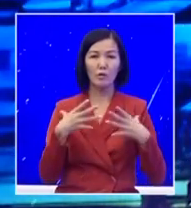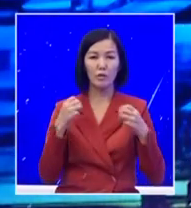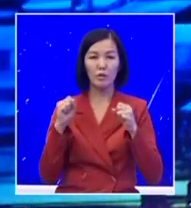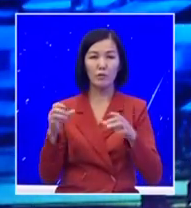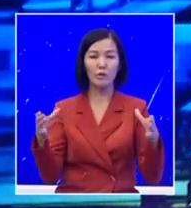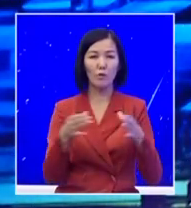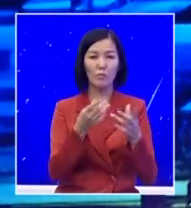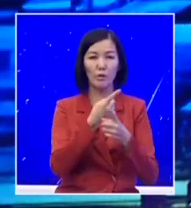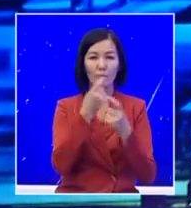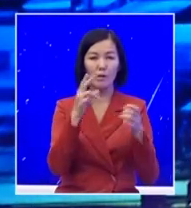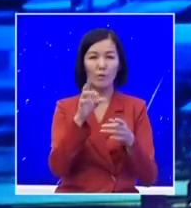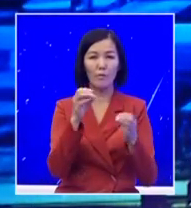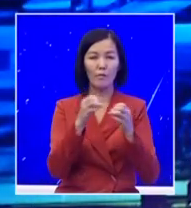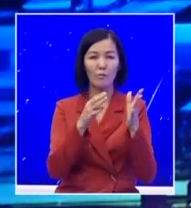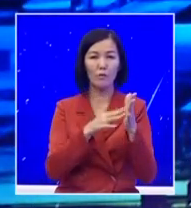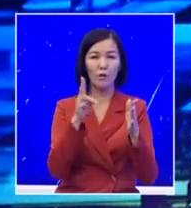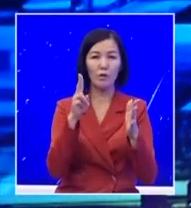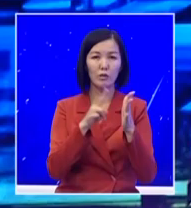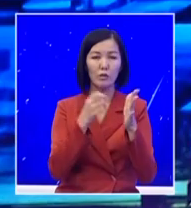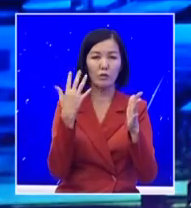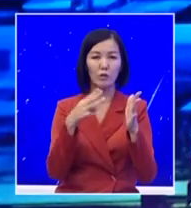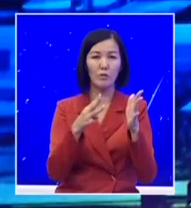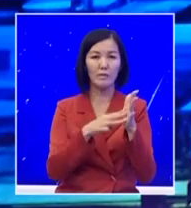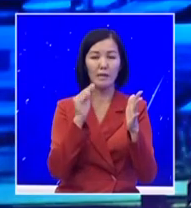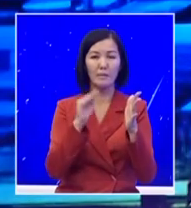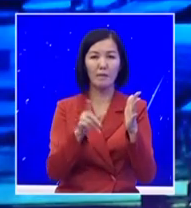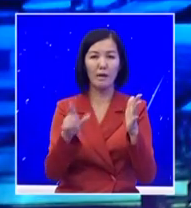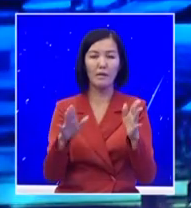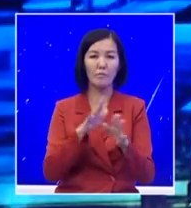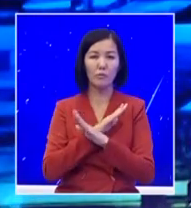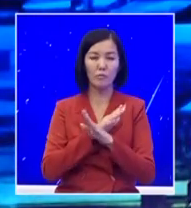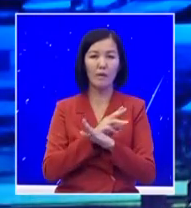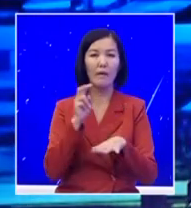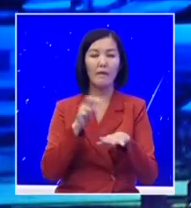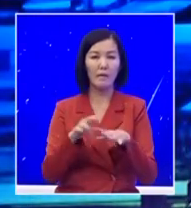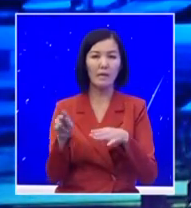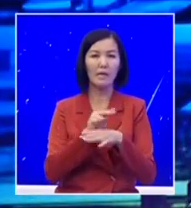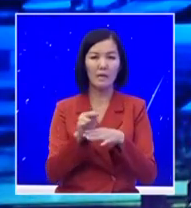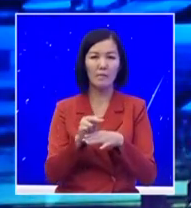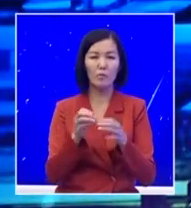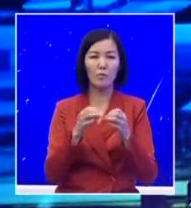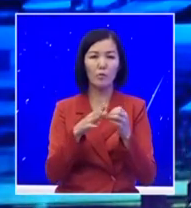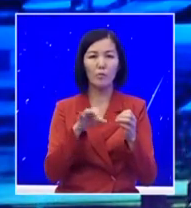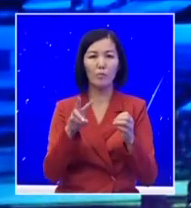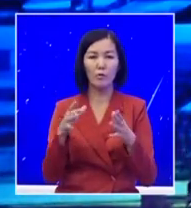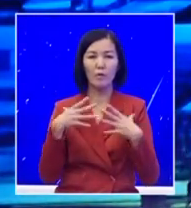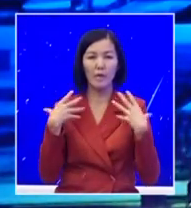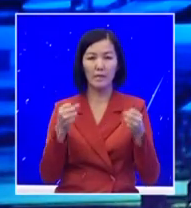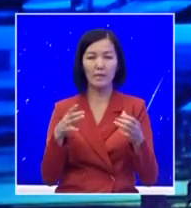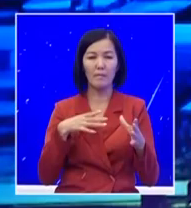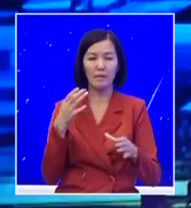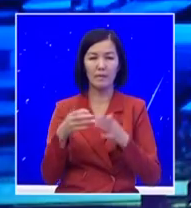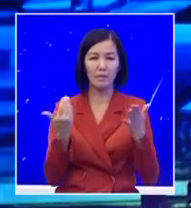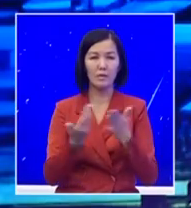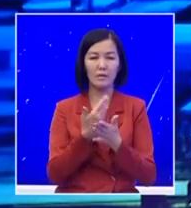мәліметінше COVID-19-дан 758 мың адам көз жұмған. Дәрігерлер арпалысып ақ жатыр. 14 миллион адамды айықтырып алды. Кезек